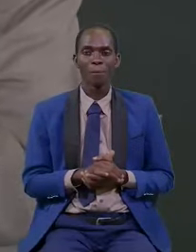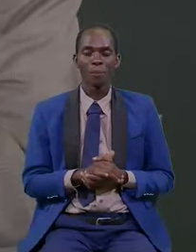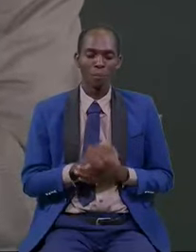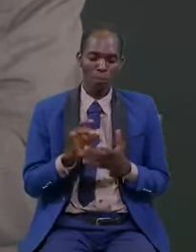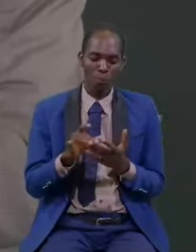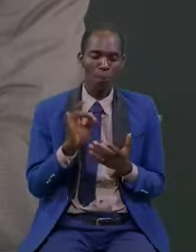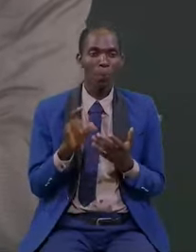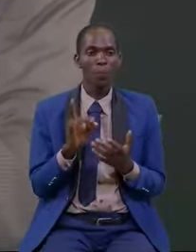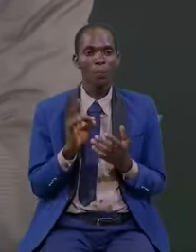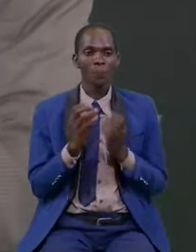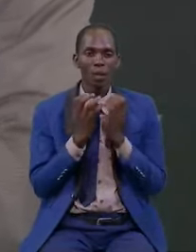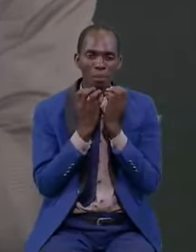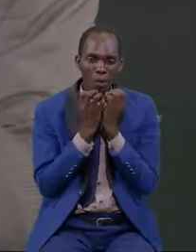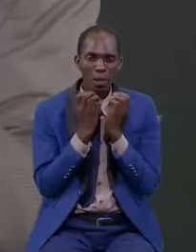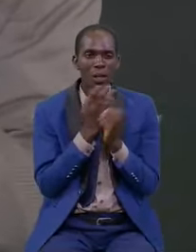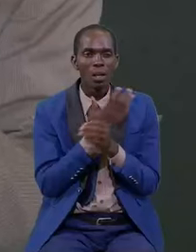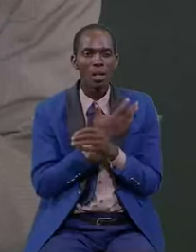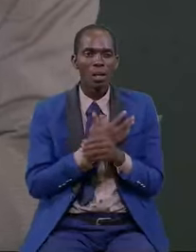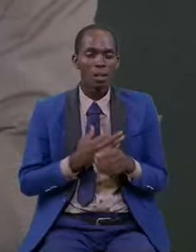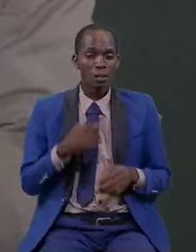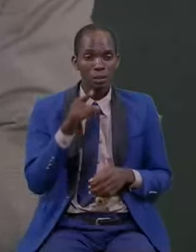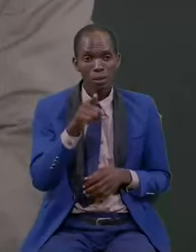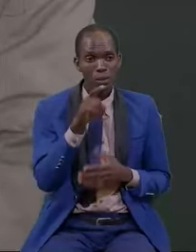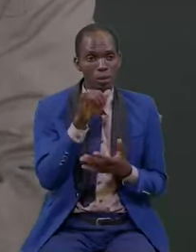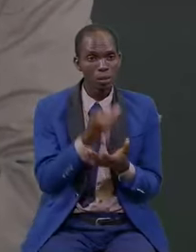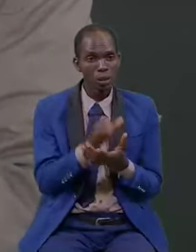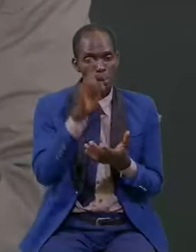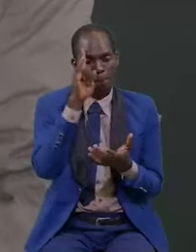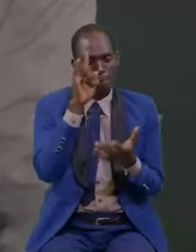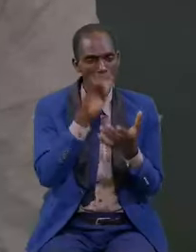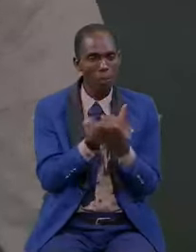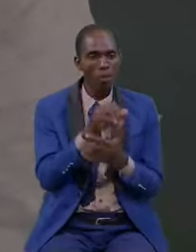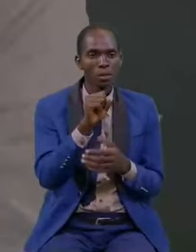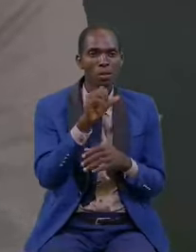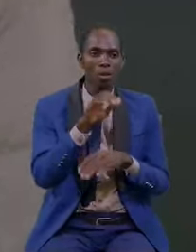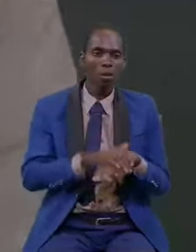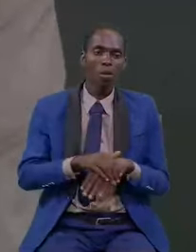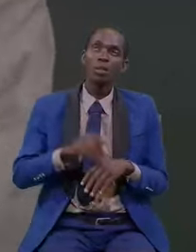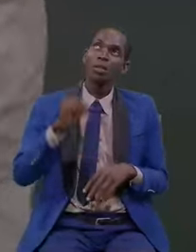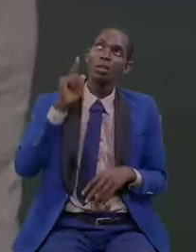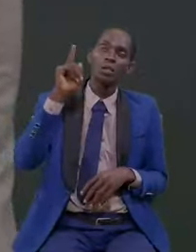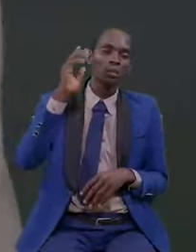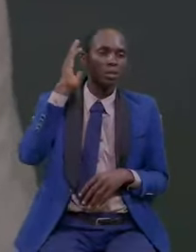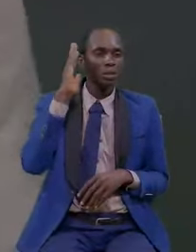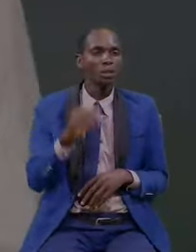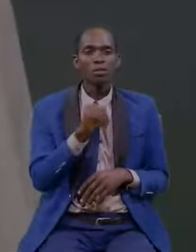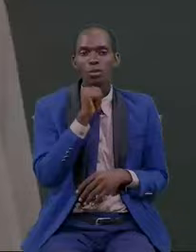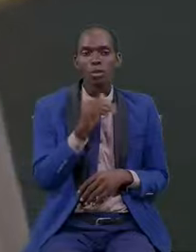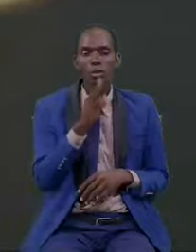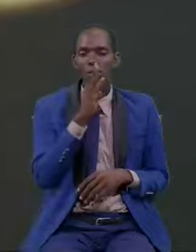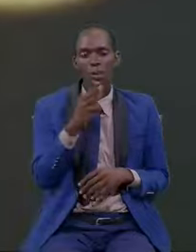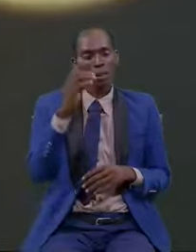Choisi, précieuse, et celui qui croit en elle ne sera point